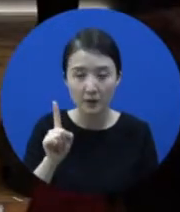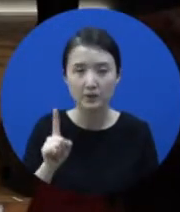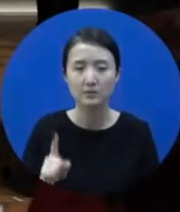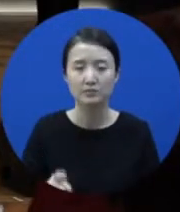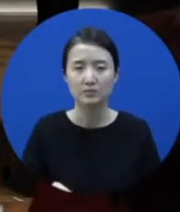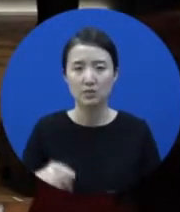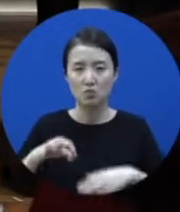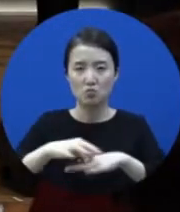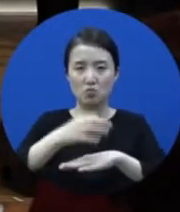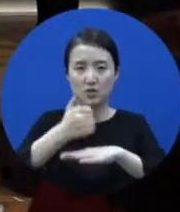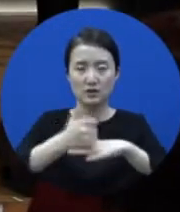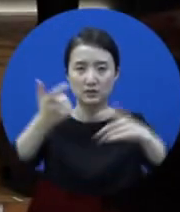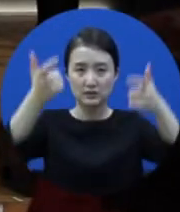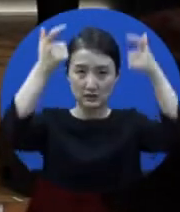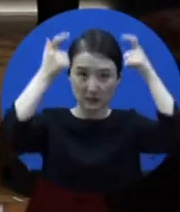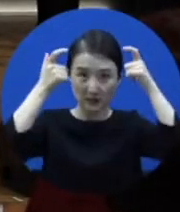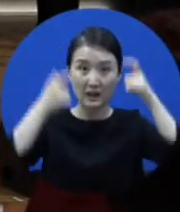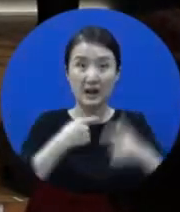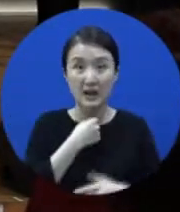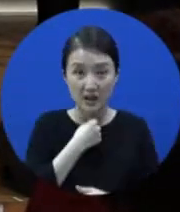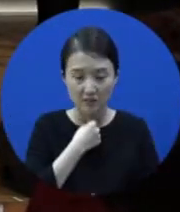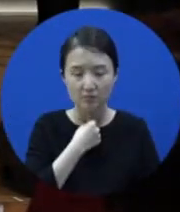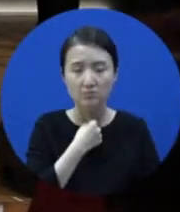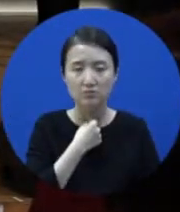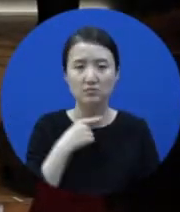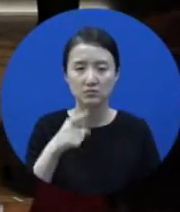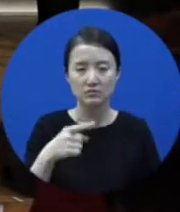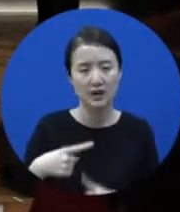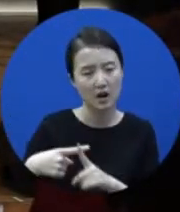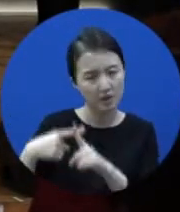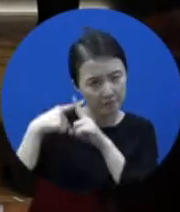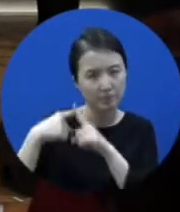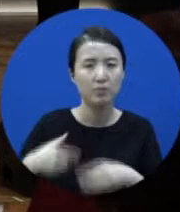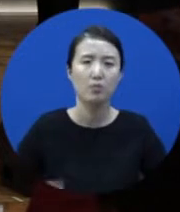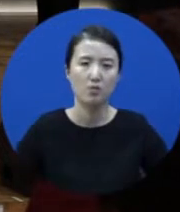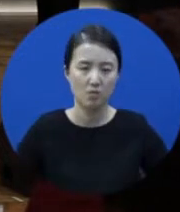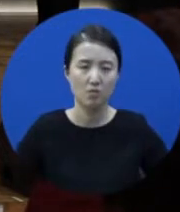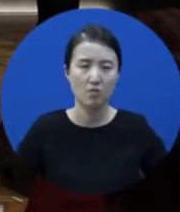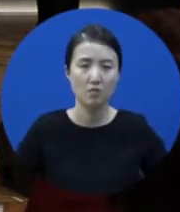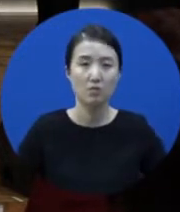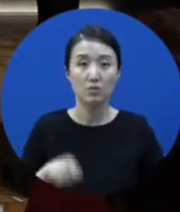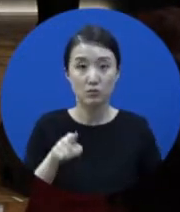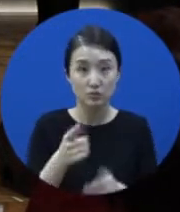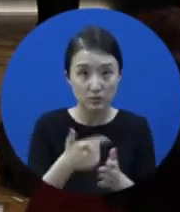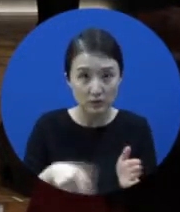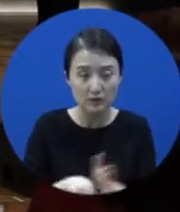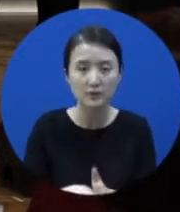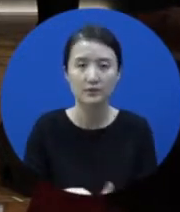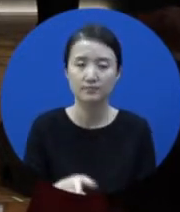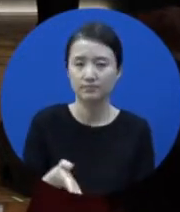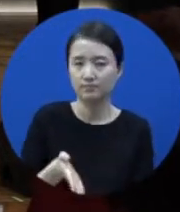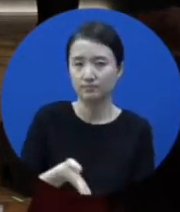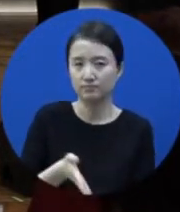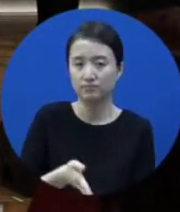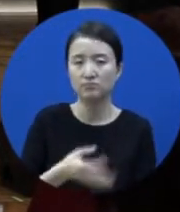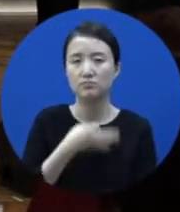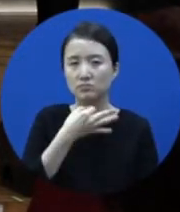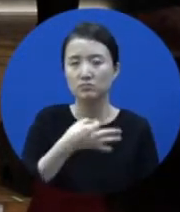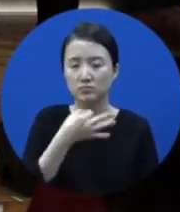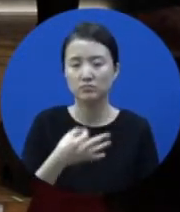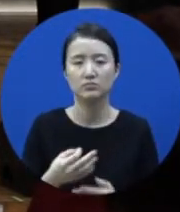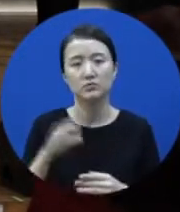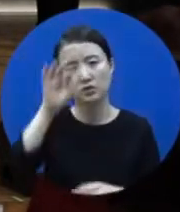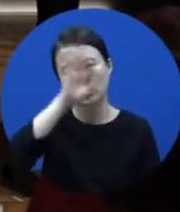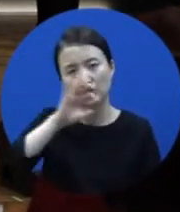쓰고 싶으십니까? 예. 이제는 목소리도 좀 가다듬으셔야 되고요. 그리고 이 스피치도